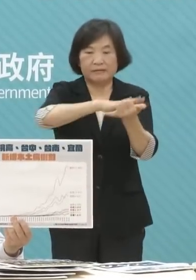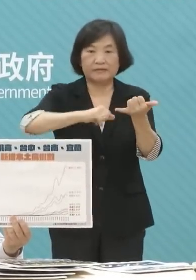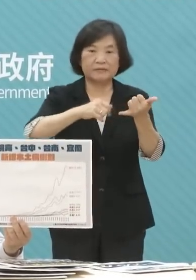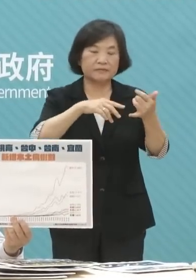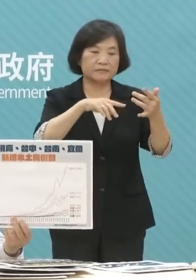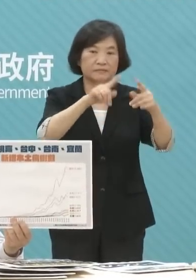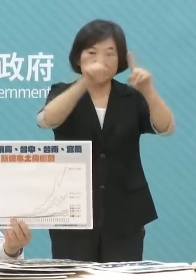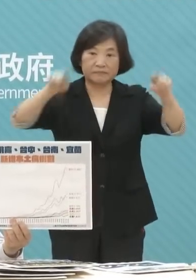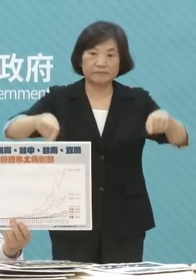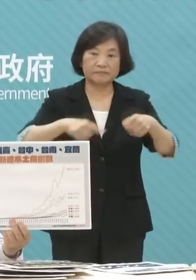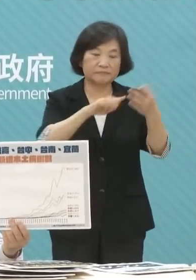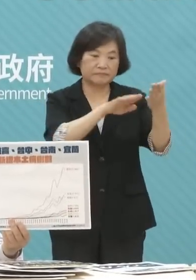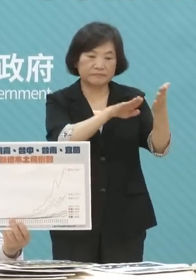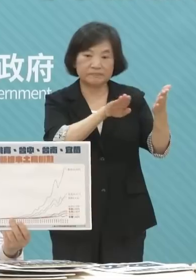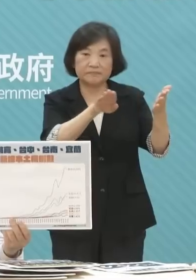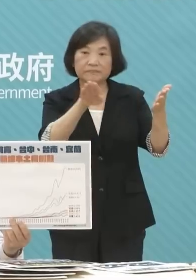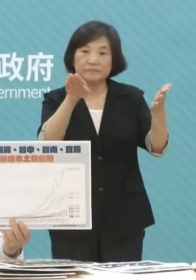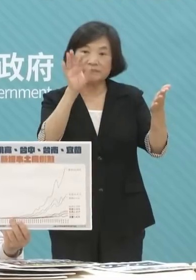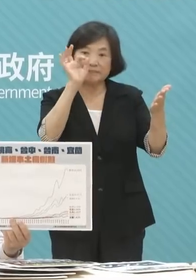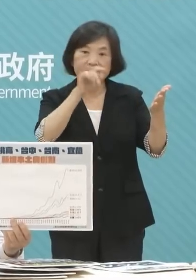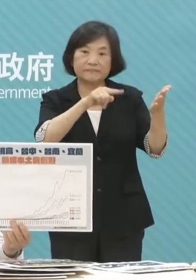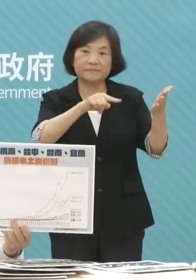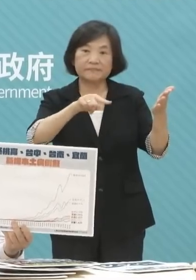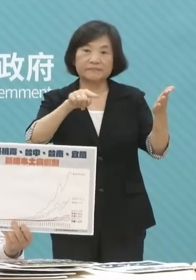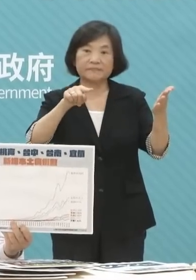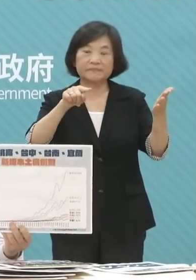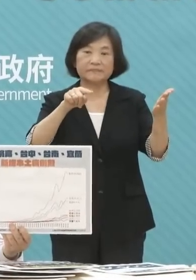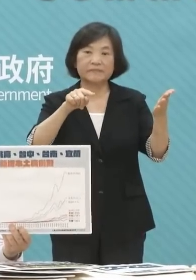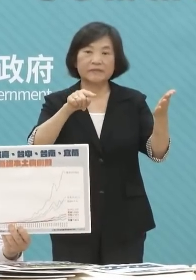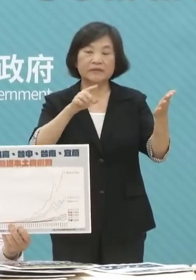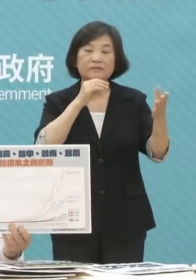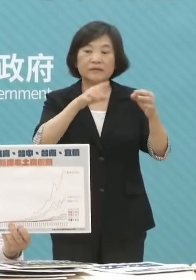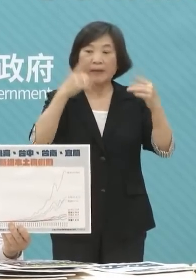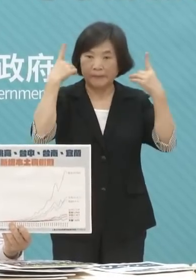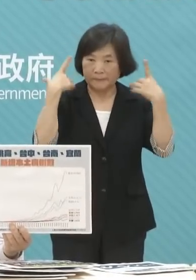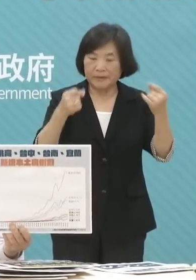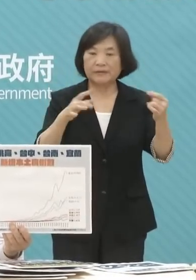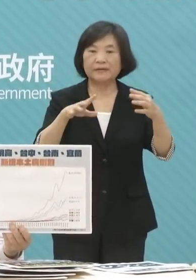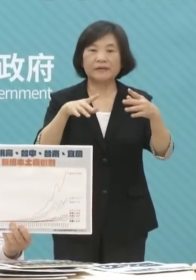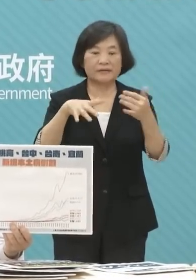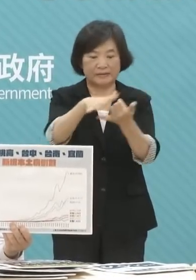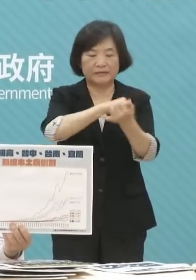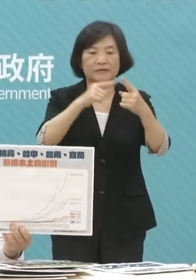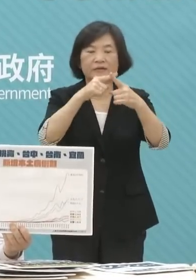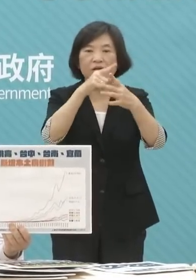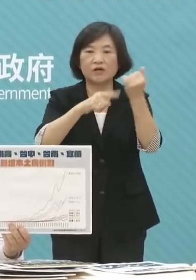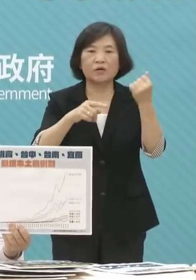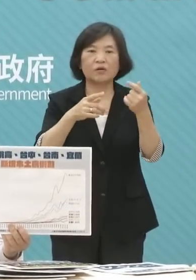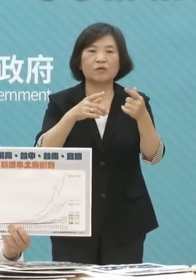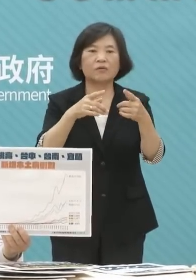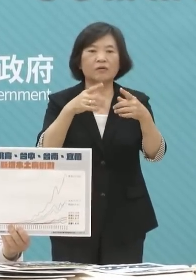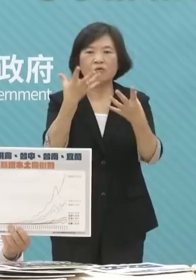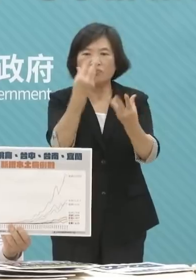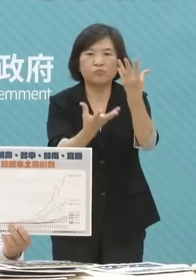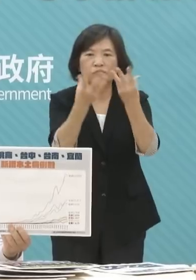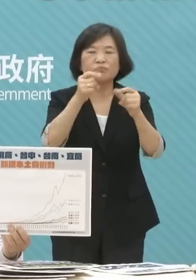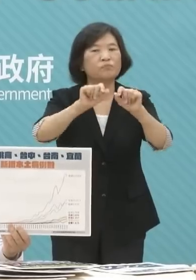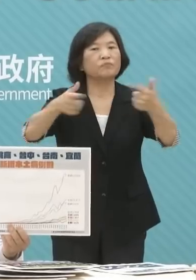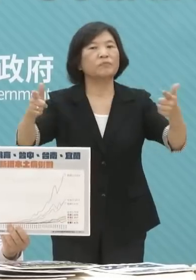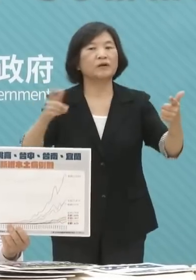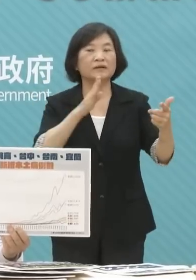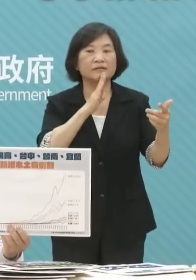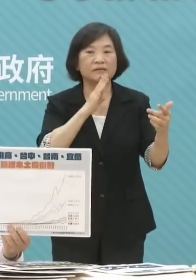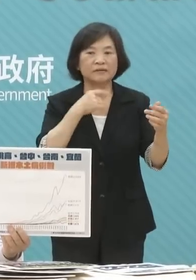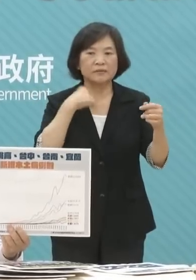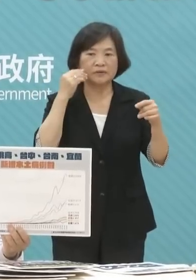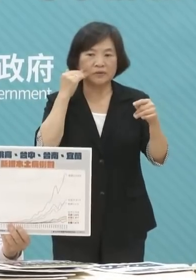的话，其实在因为是每个县市的本来的人口，你知道就不一样，所以其实的话更